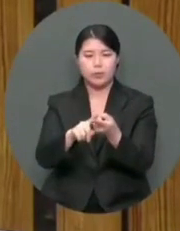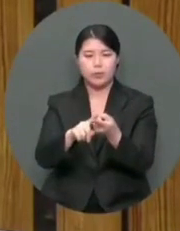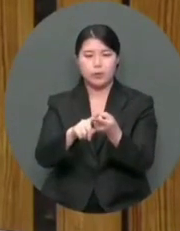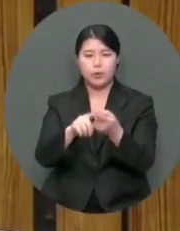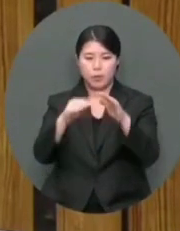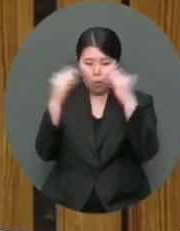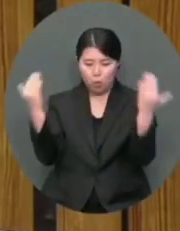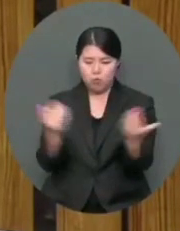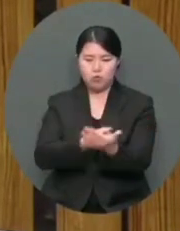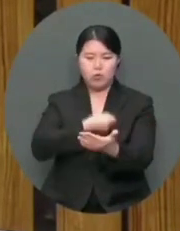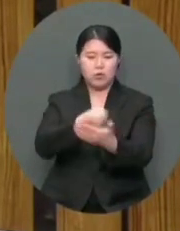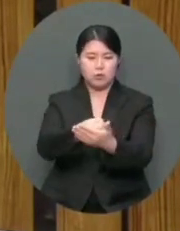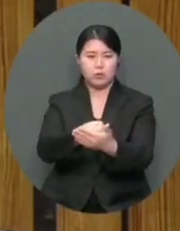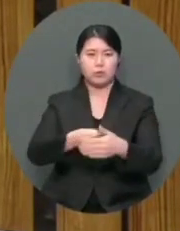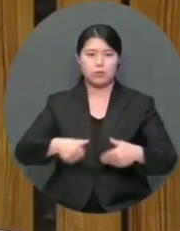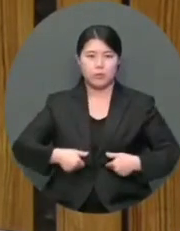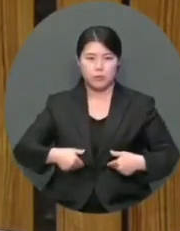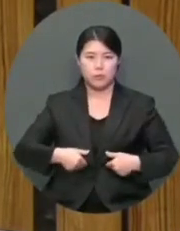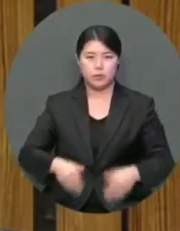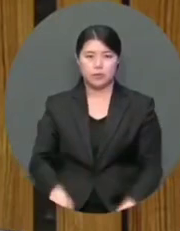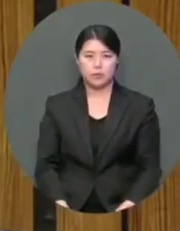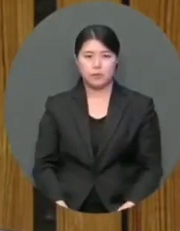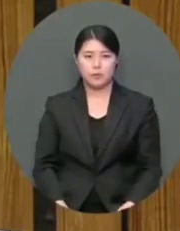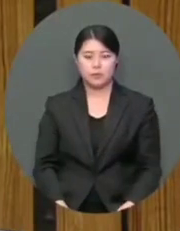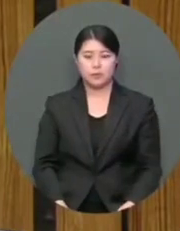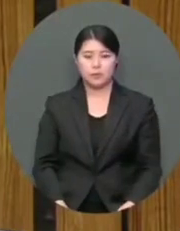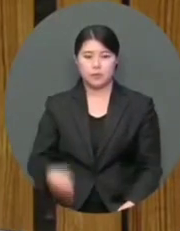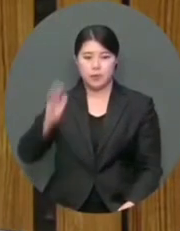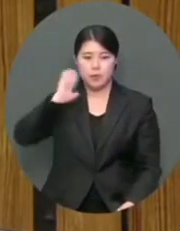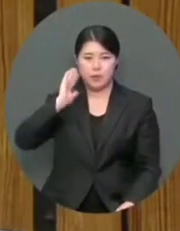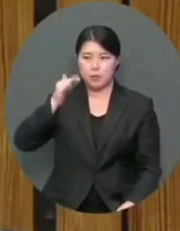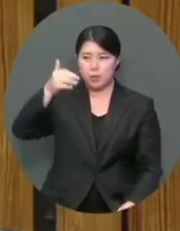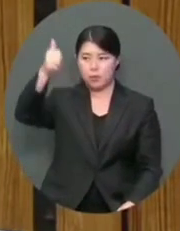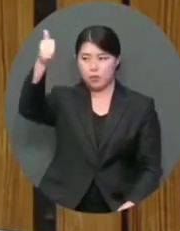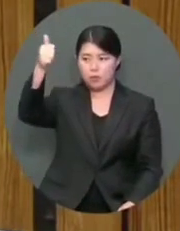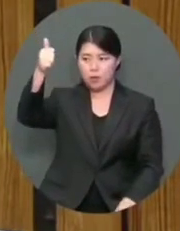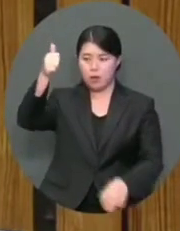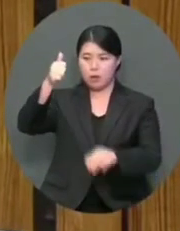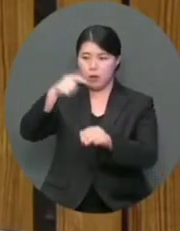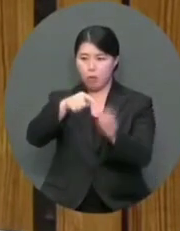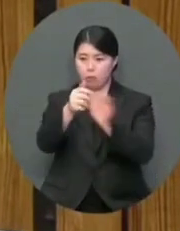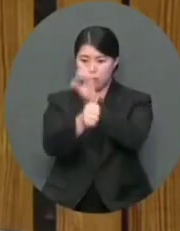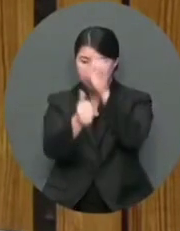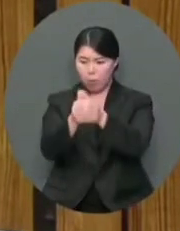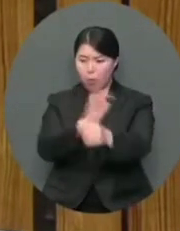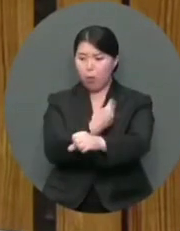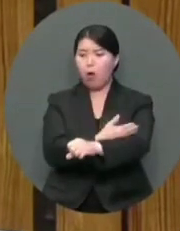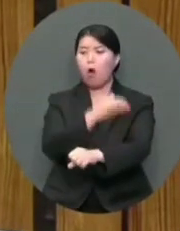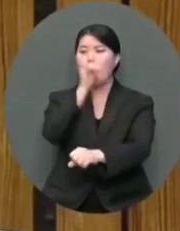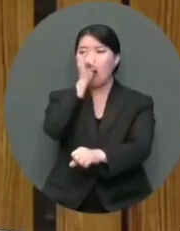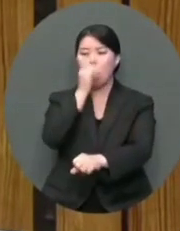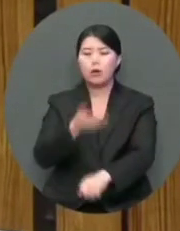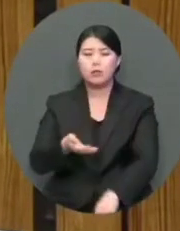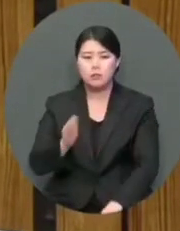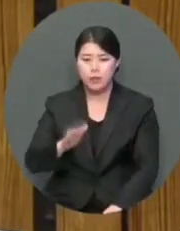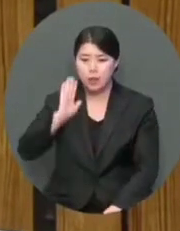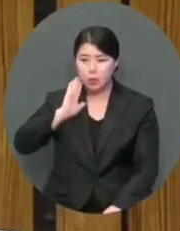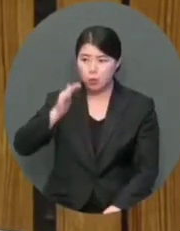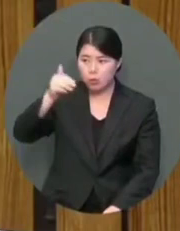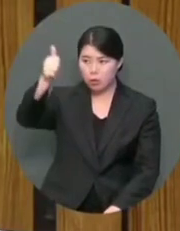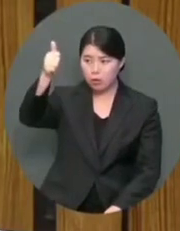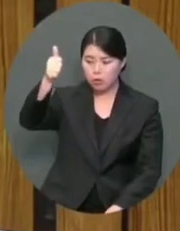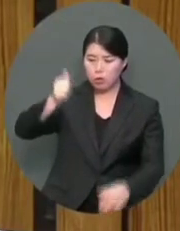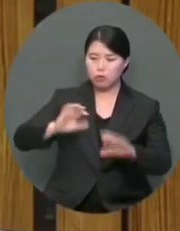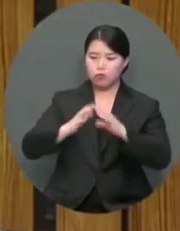모든 결정을 해야 됩니다. 비록 대통령이 임명권자로 되어 있지만은 그 대통령은 국민의